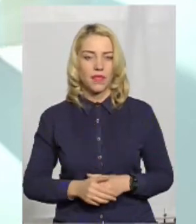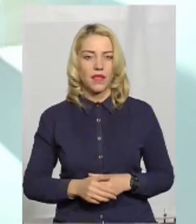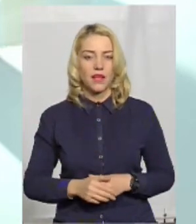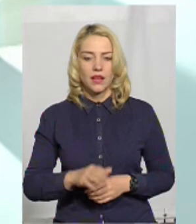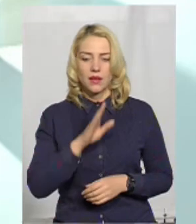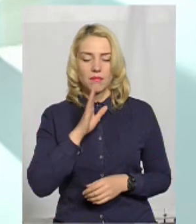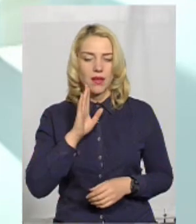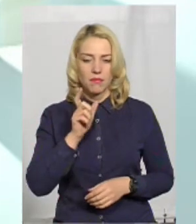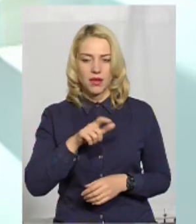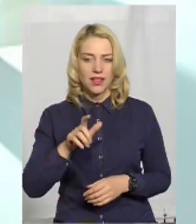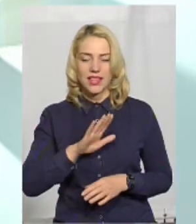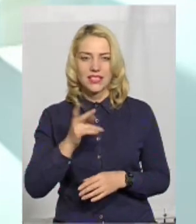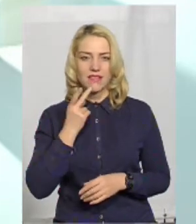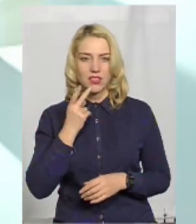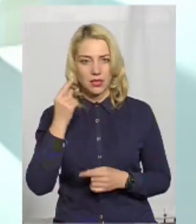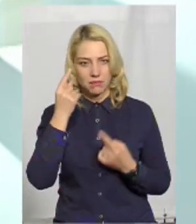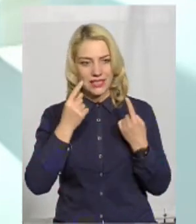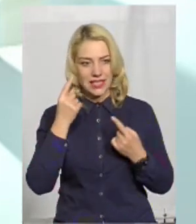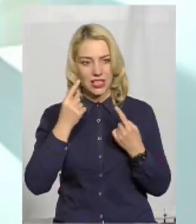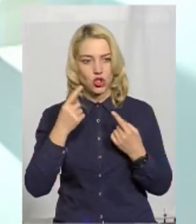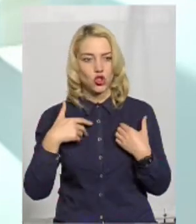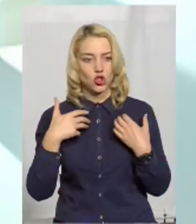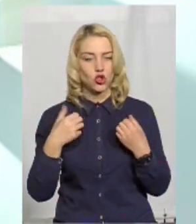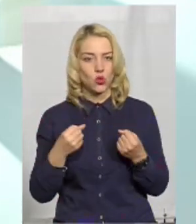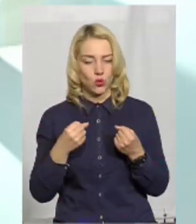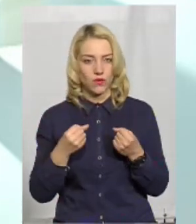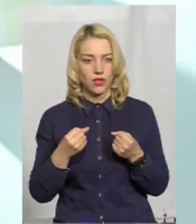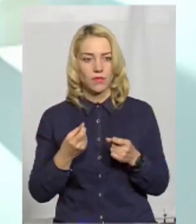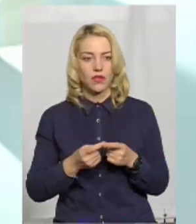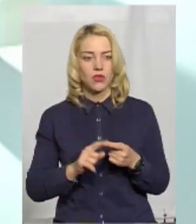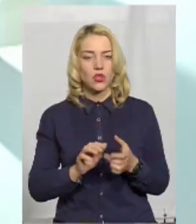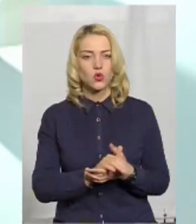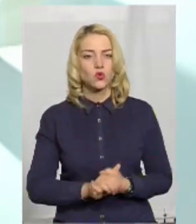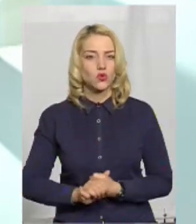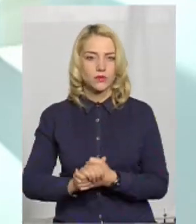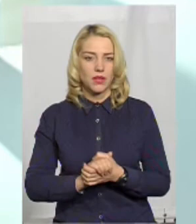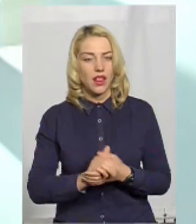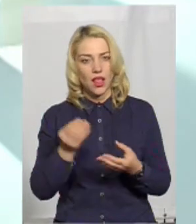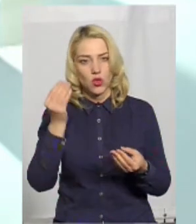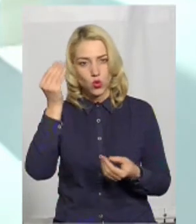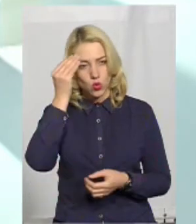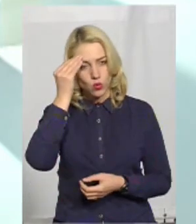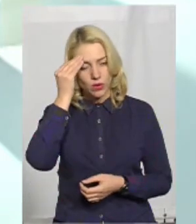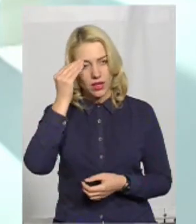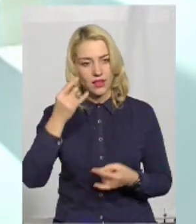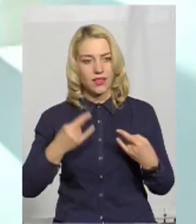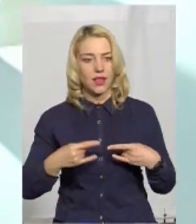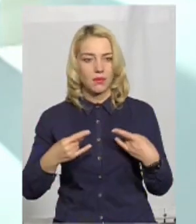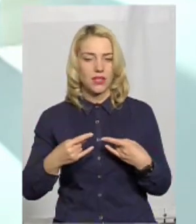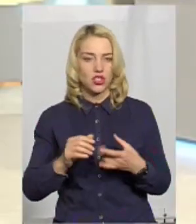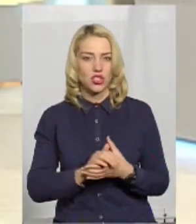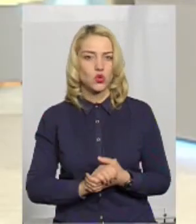вони не завжди психічно здорові. Далі, ота суспільна думка, телебачення в нас сьогодні